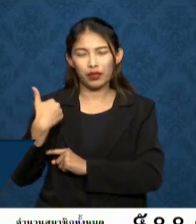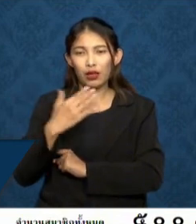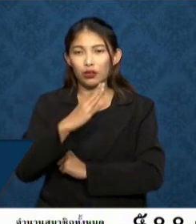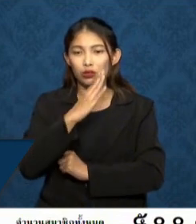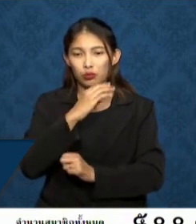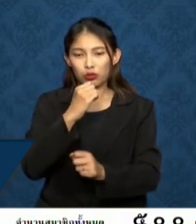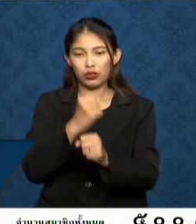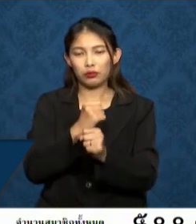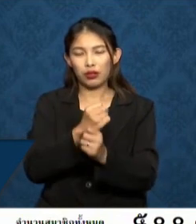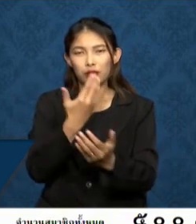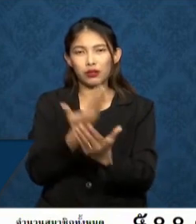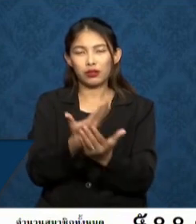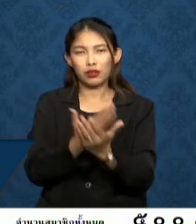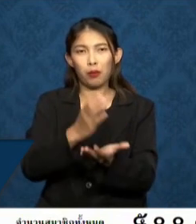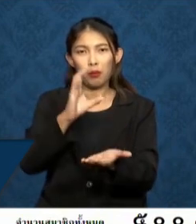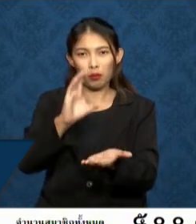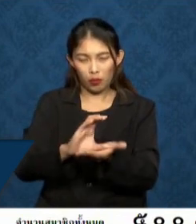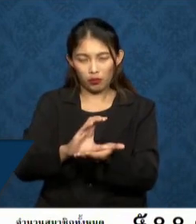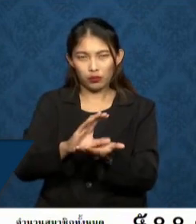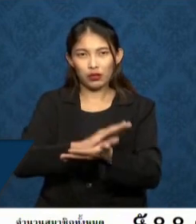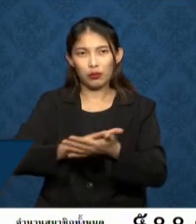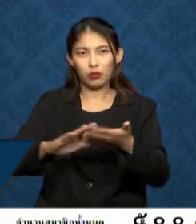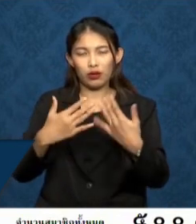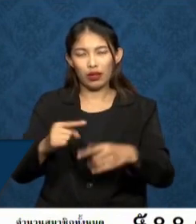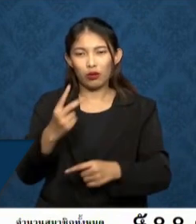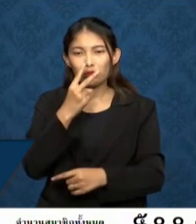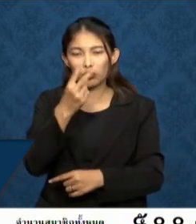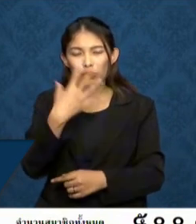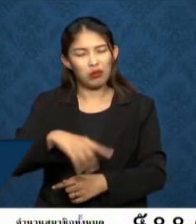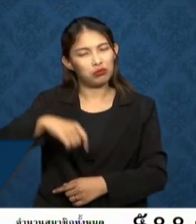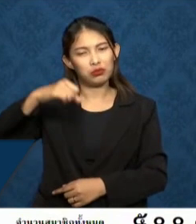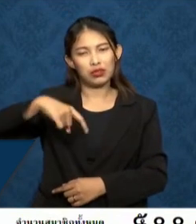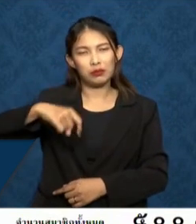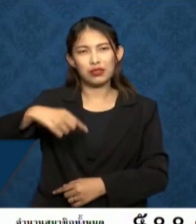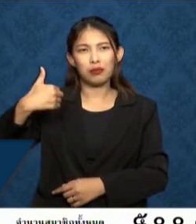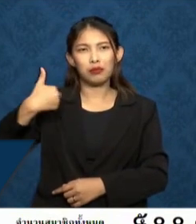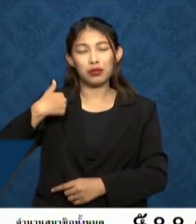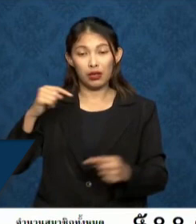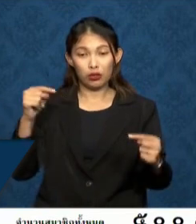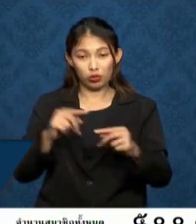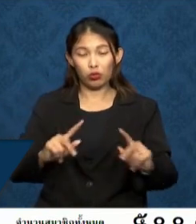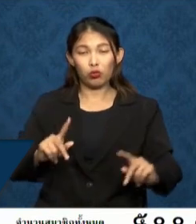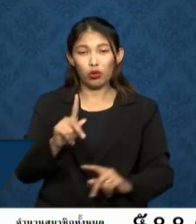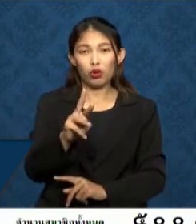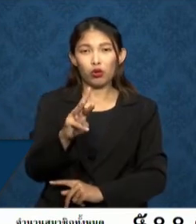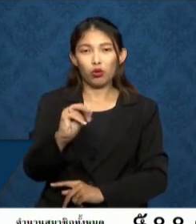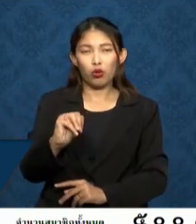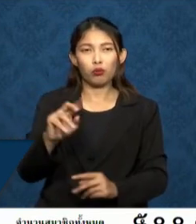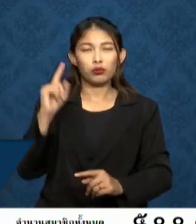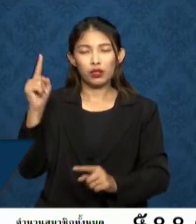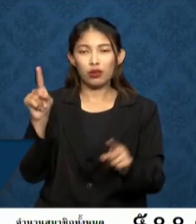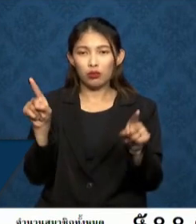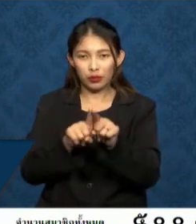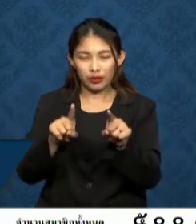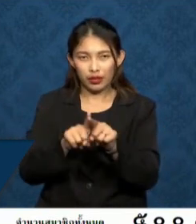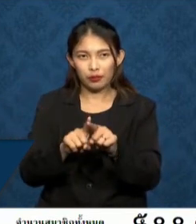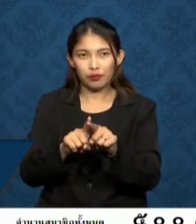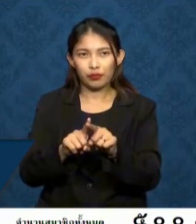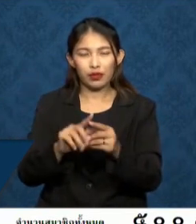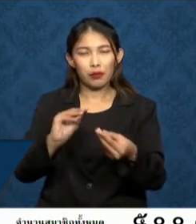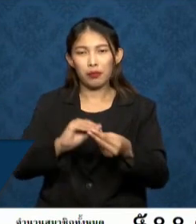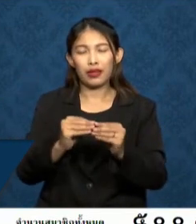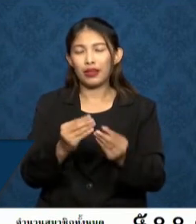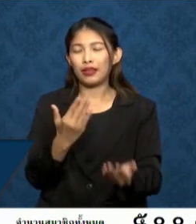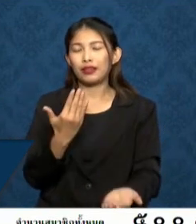ท่านตั้งงบประมาณมาแบบนี้นะครับมันก็ทำให้เห็นถึงความซ้ำซ้อนอันนี้คือในกรมเดียวกันนะครับไม่ว่าจะเป็นเลขไหน